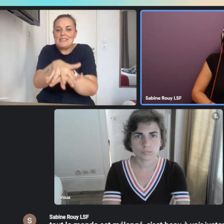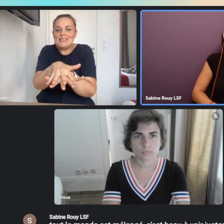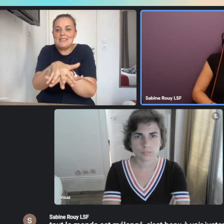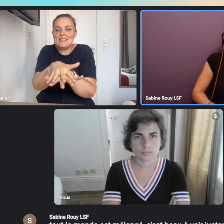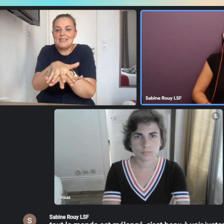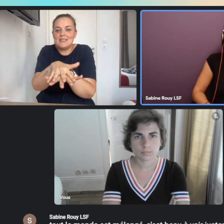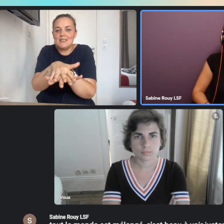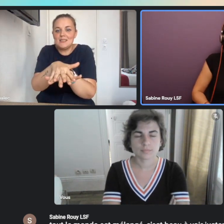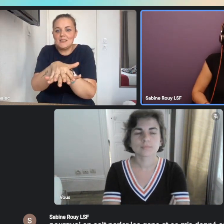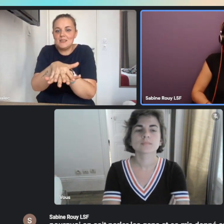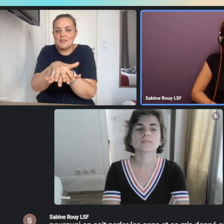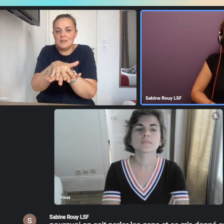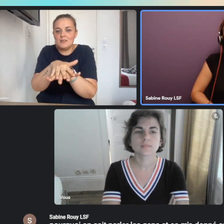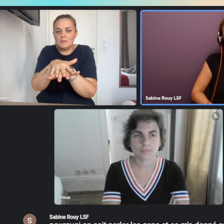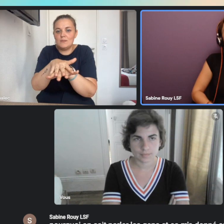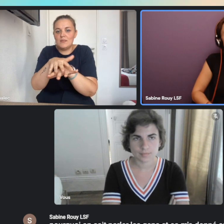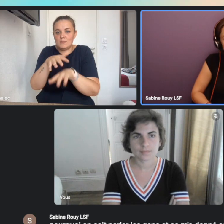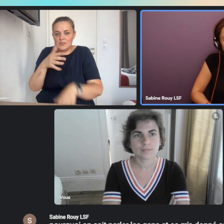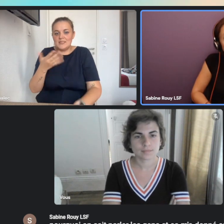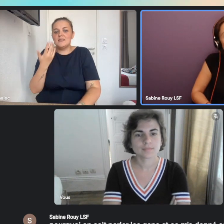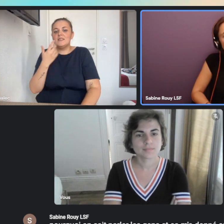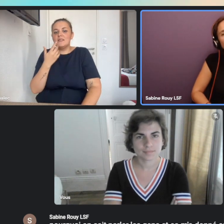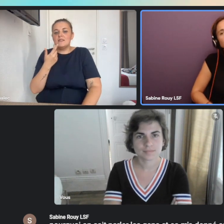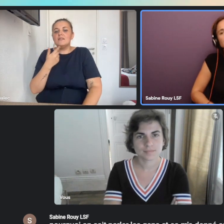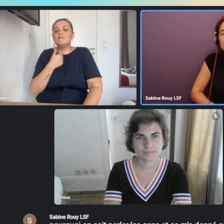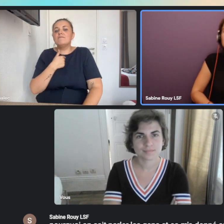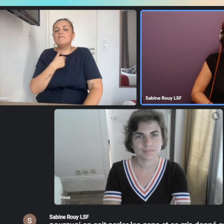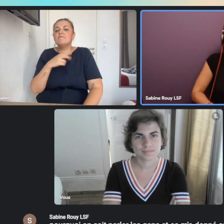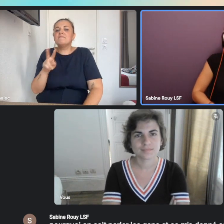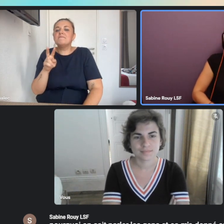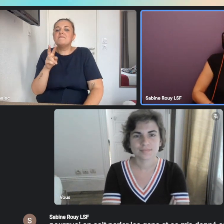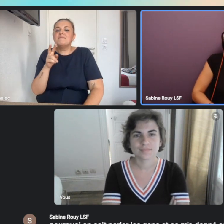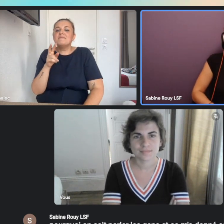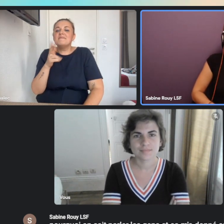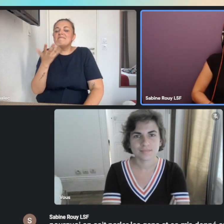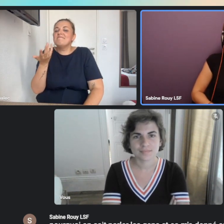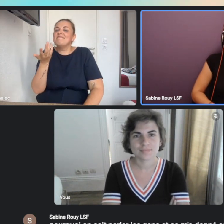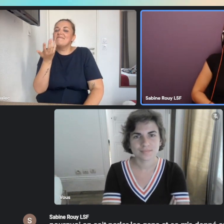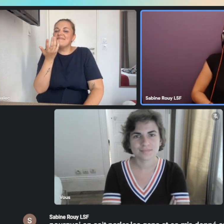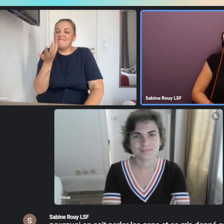mais c'est: «Nos sourires réunis, nos sourires réunissent».